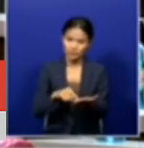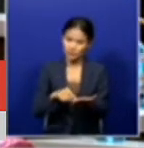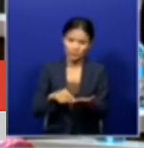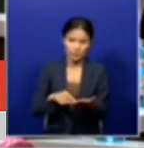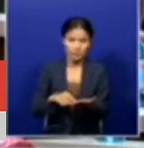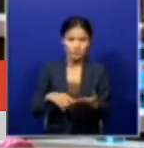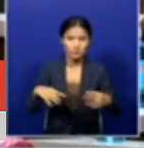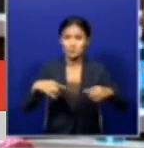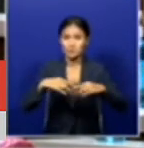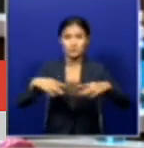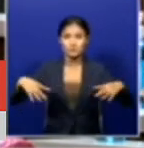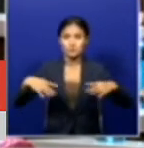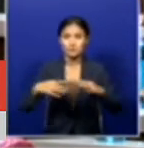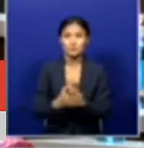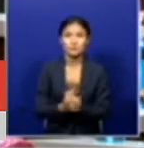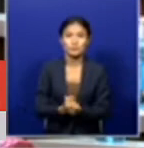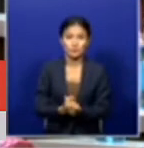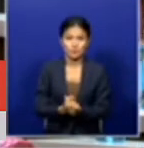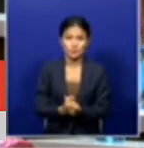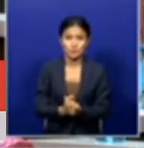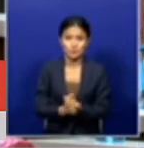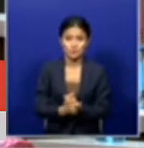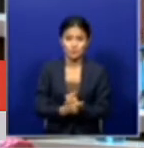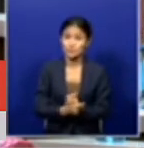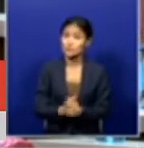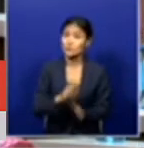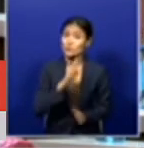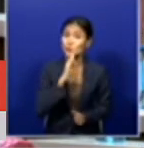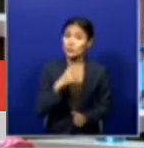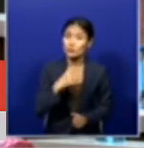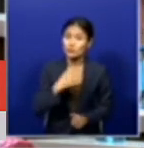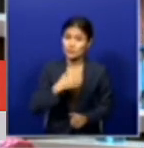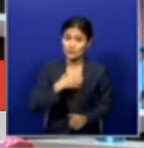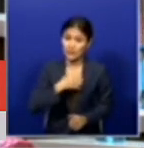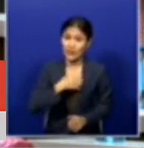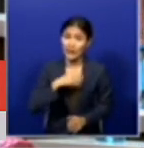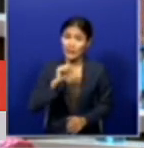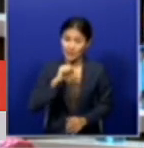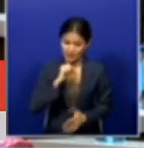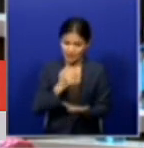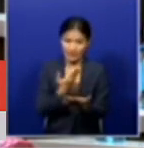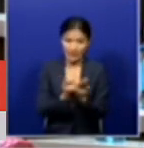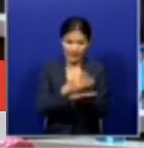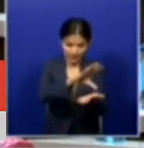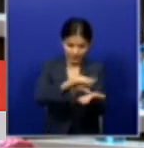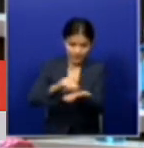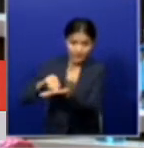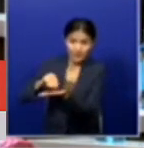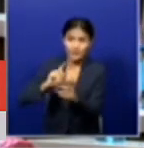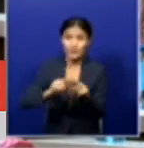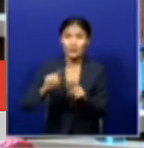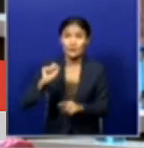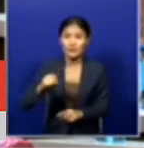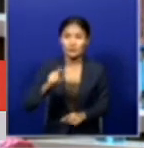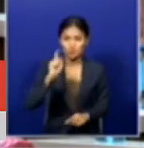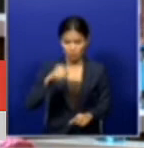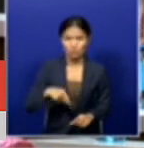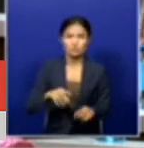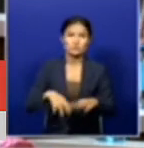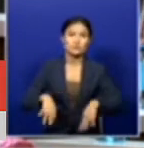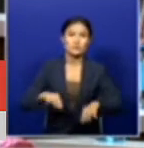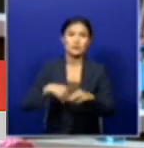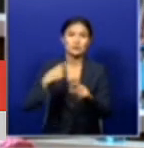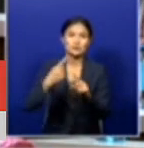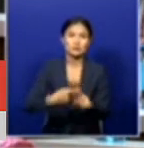าถ้าจะให้ถูกที่ถูกเวลาต้องดำเนินการตั้งแต่กลางเดือนมีนาคม